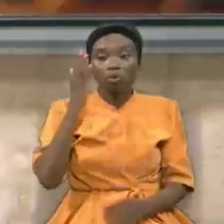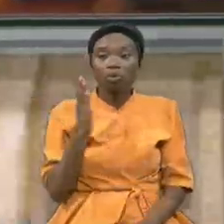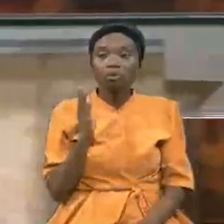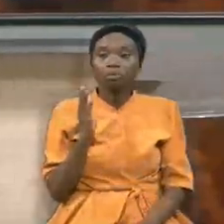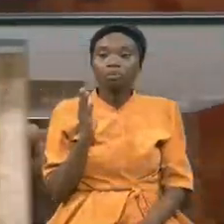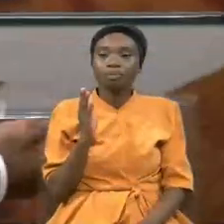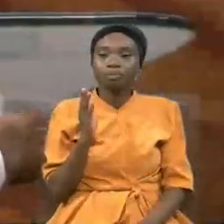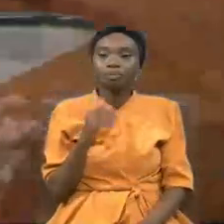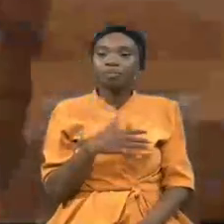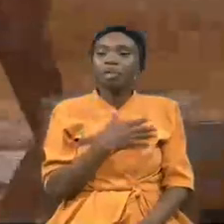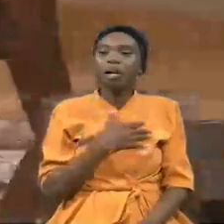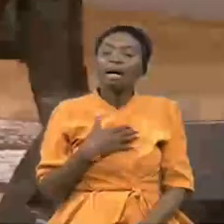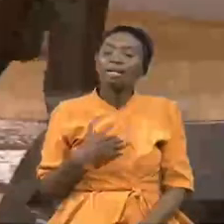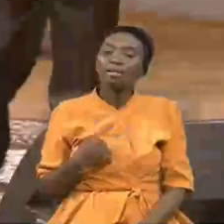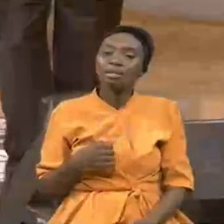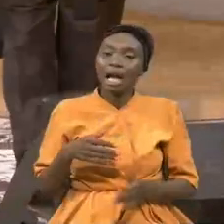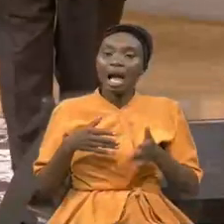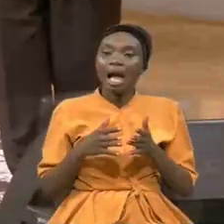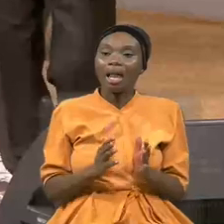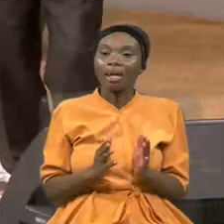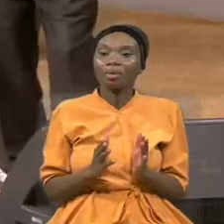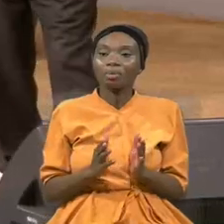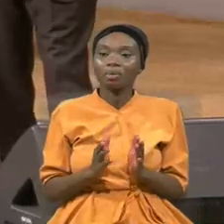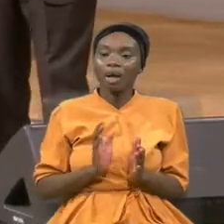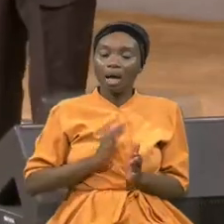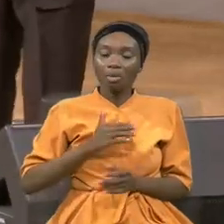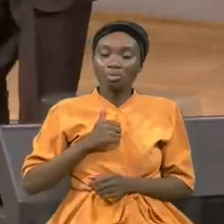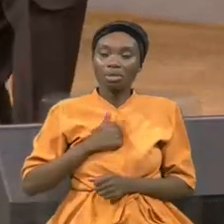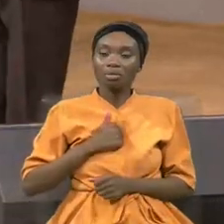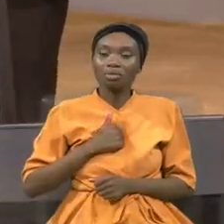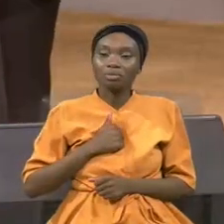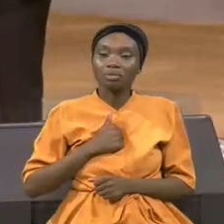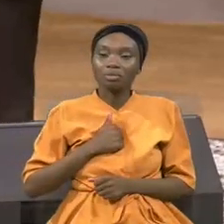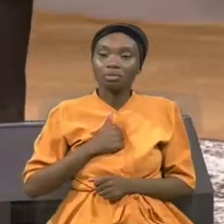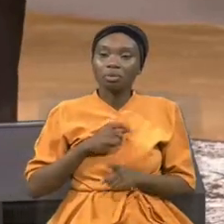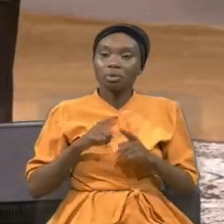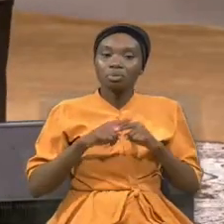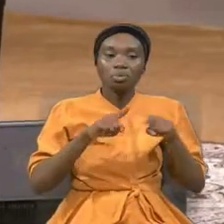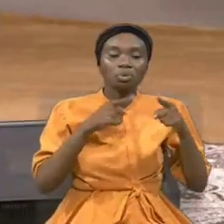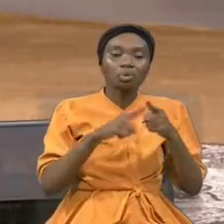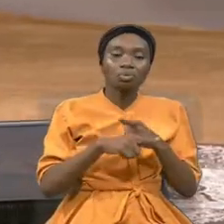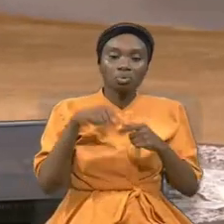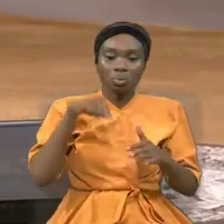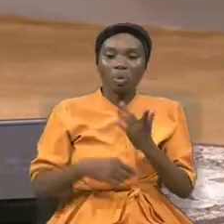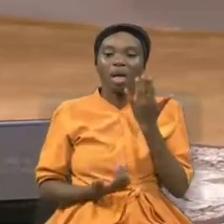Dieu et permettre à nous-mêmes d'aller en enfer